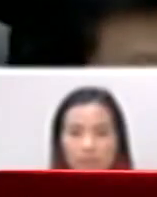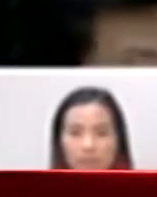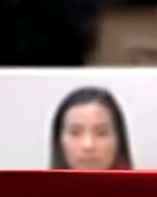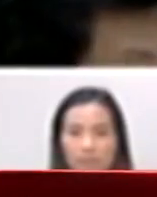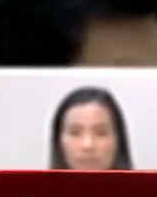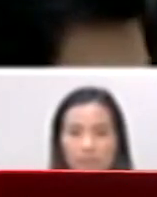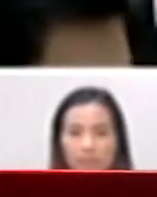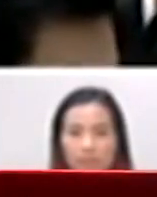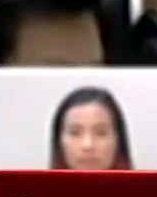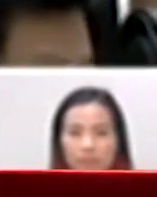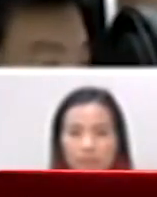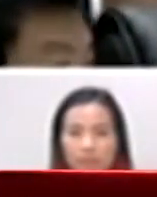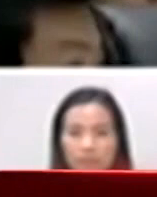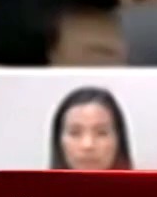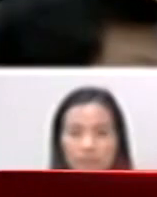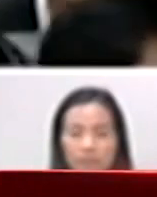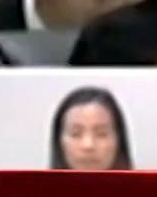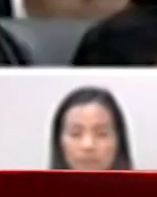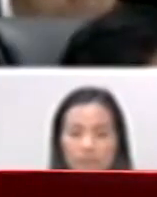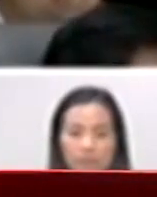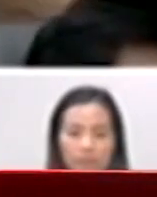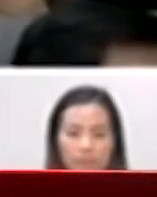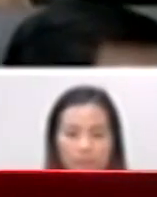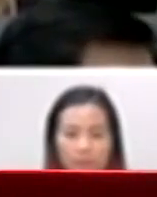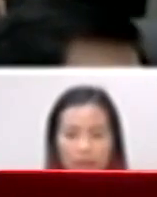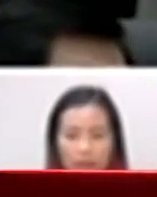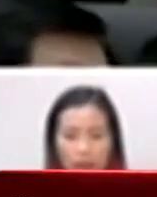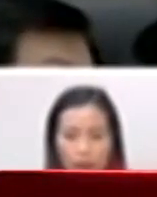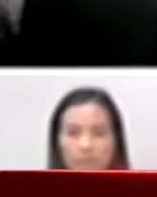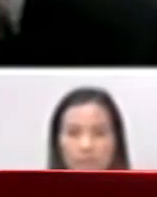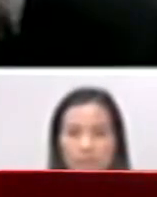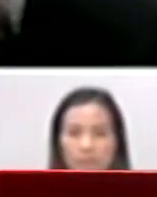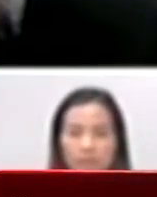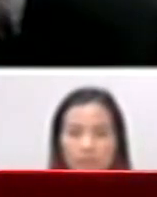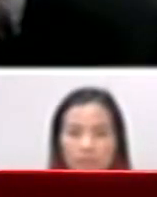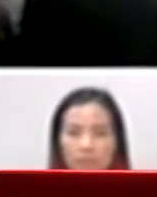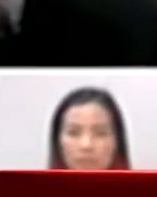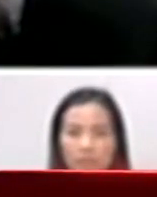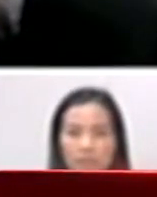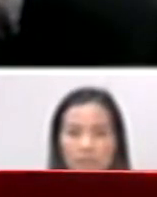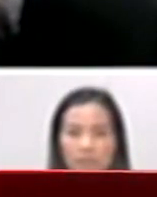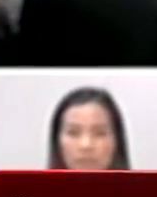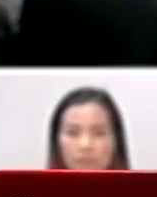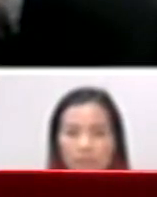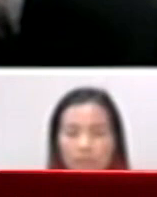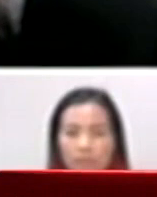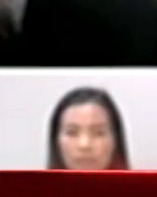การพิจารณาร่างพระราชบัญญัติดังกล่าวพิจารณา3วาระรวดลงมติเสร็จสิ้นเมื่อเว